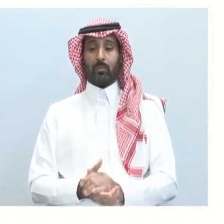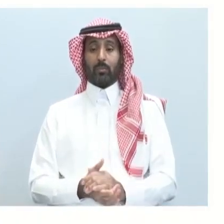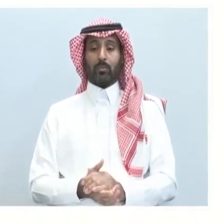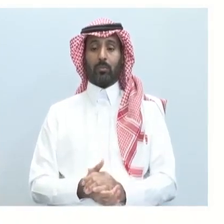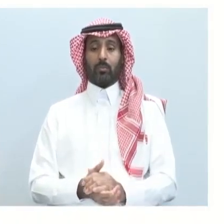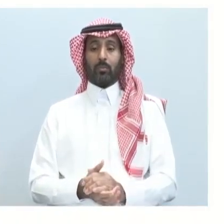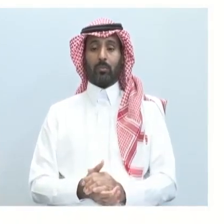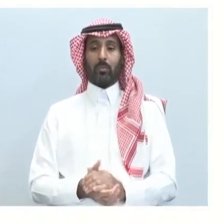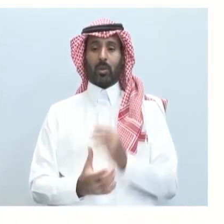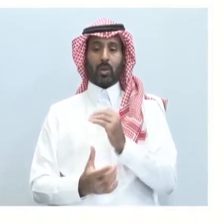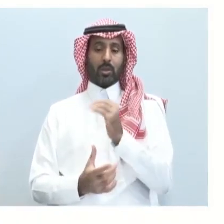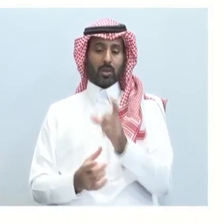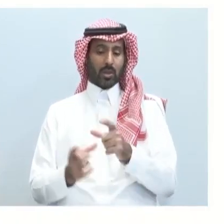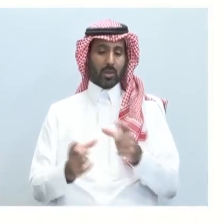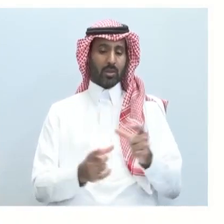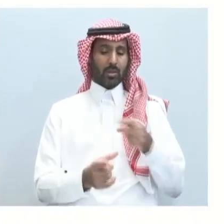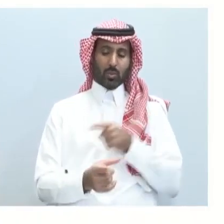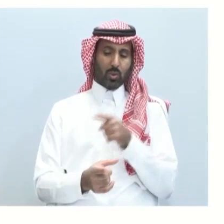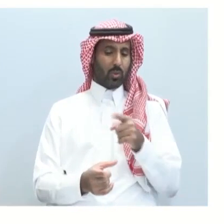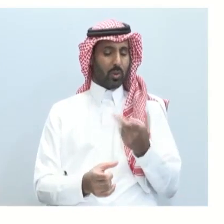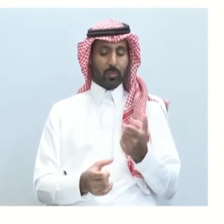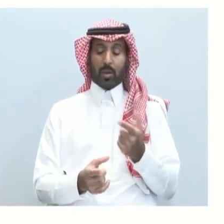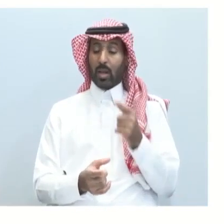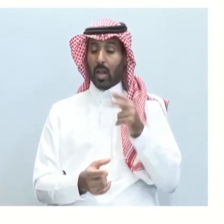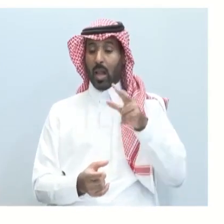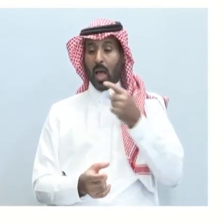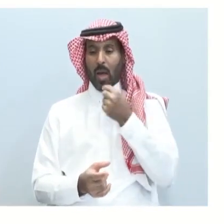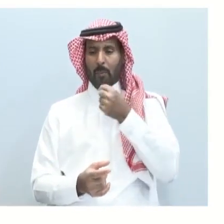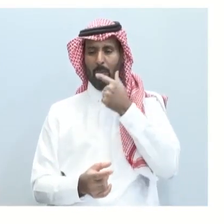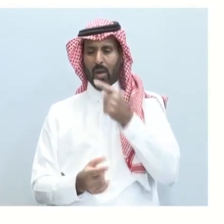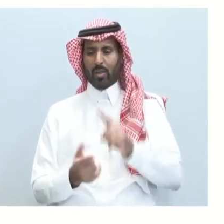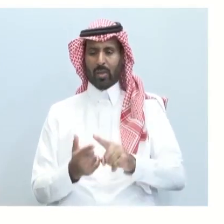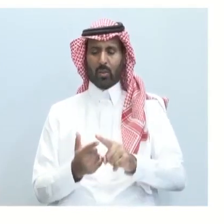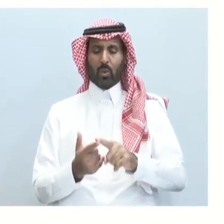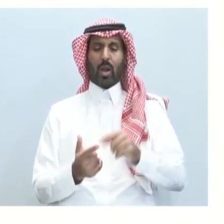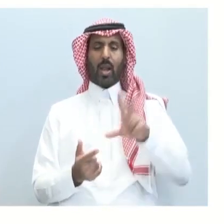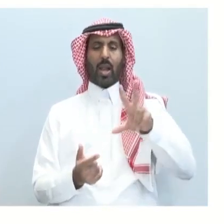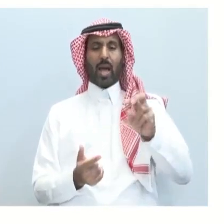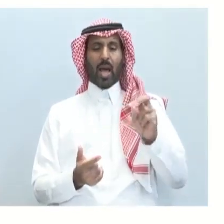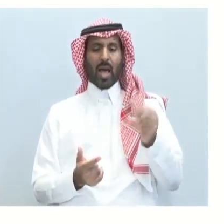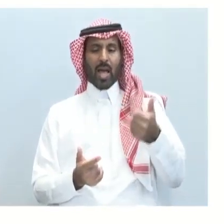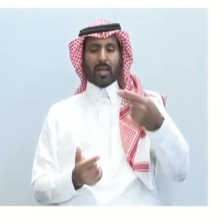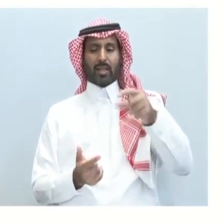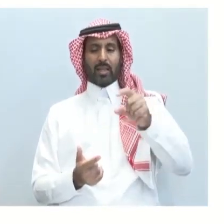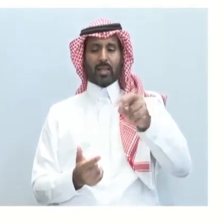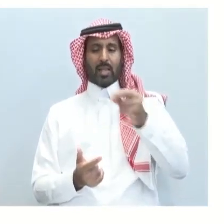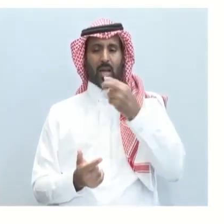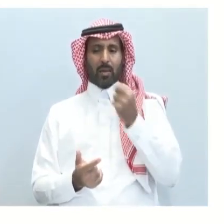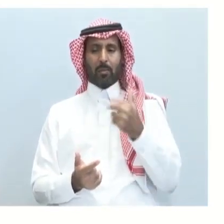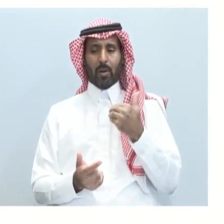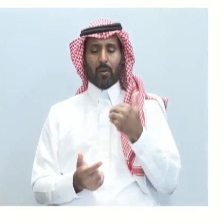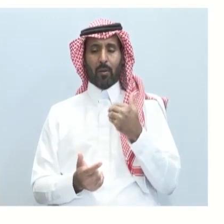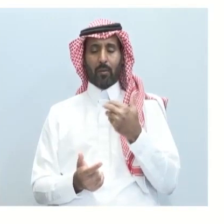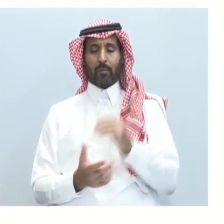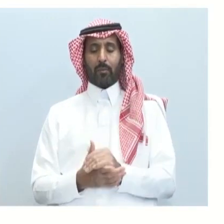بعد ذلك حدد الازواج المترافقه من الحمض والقاعده في كل مما يلي نفس الفكره نفس الفكره لاحظ ان الاتش بي